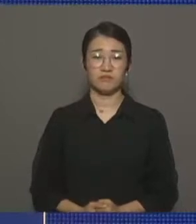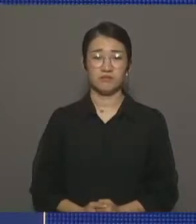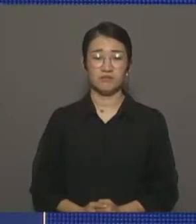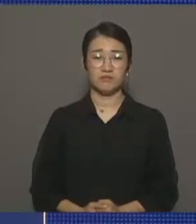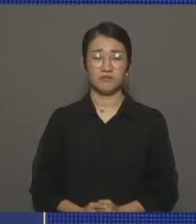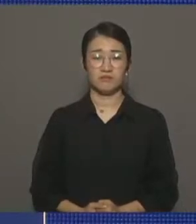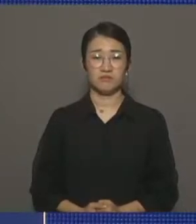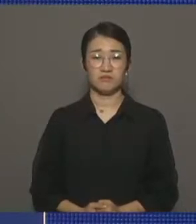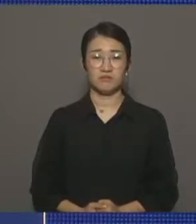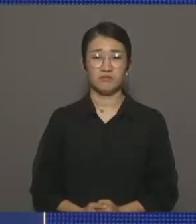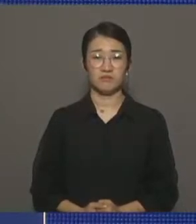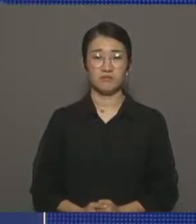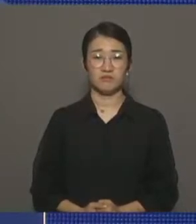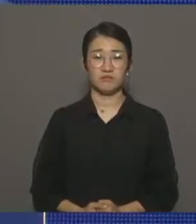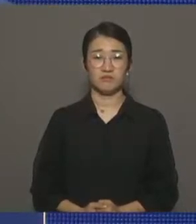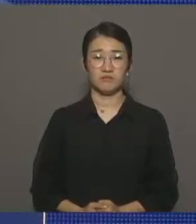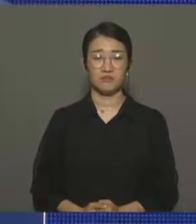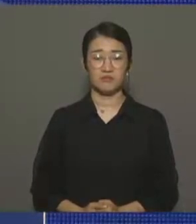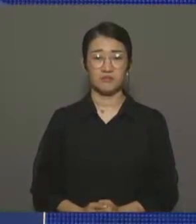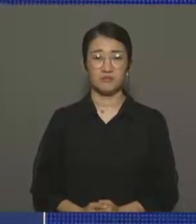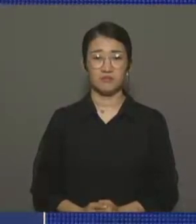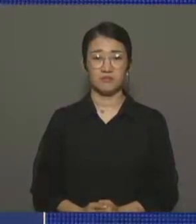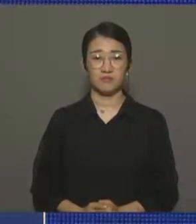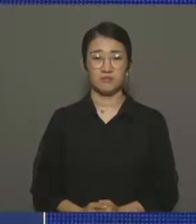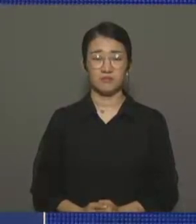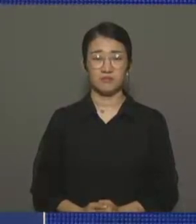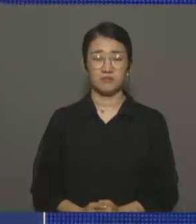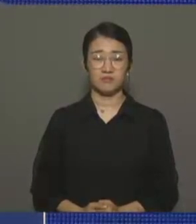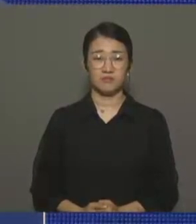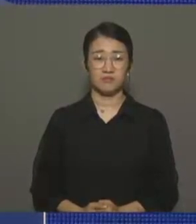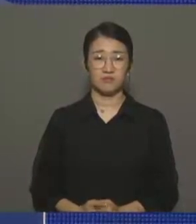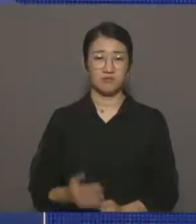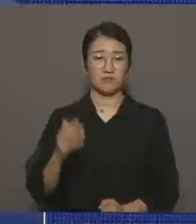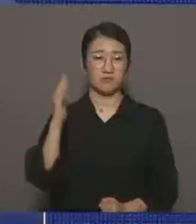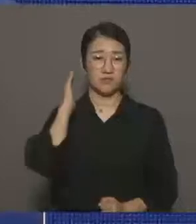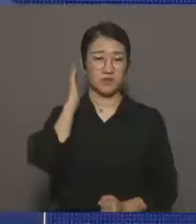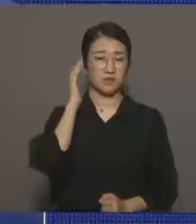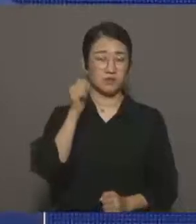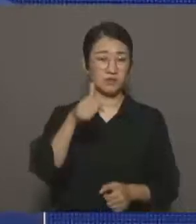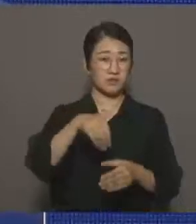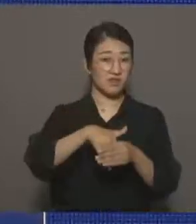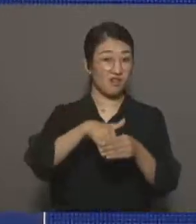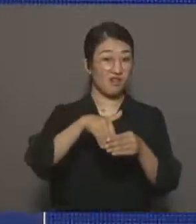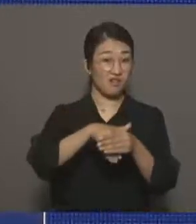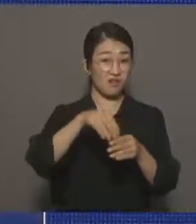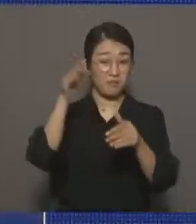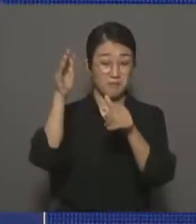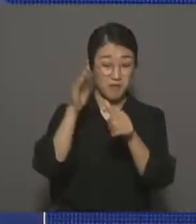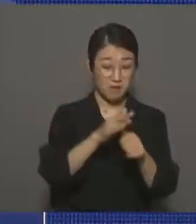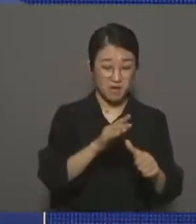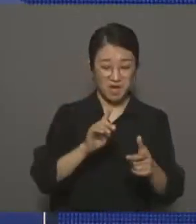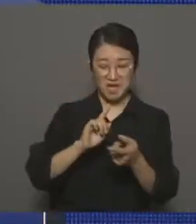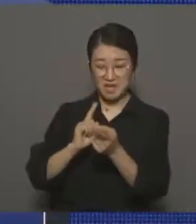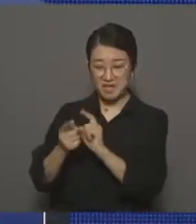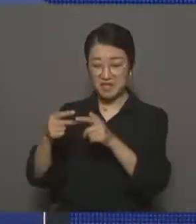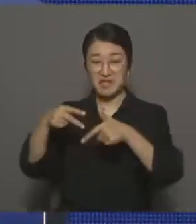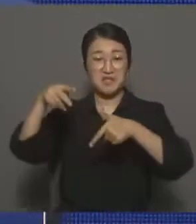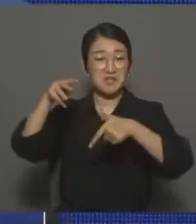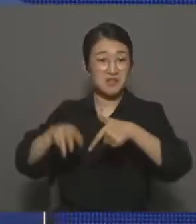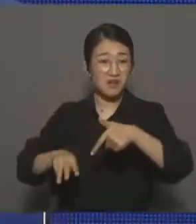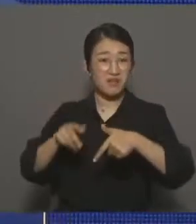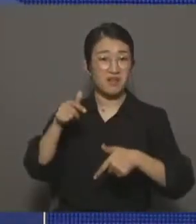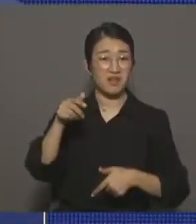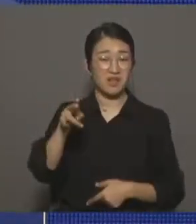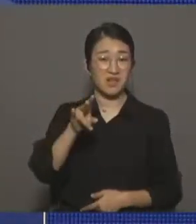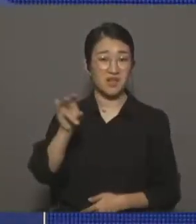회피한 적이 있습니까? 대선 패배의 책임은 개항을 보궐선거 출마로 지고 이로 인한 지방선거 패배의 책임은 당대표